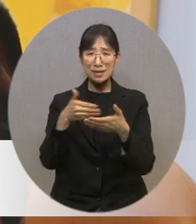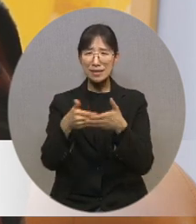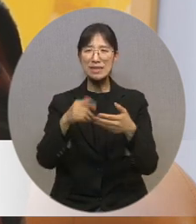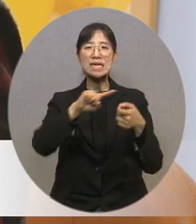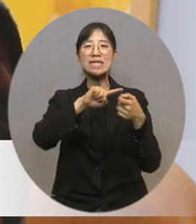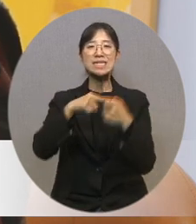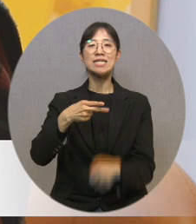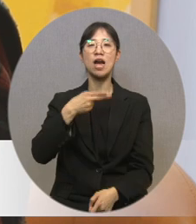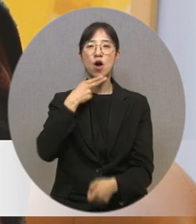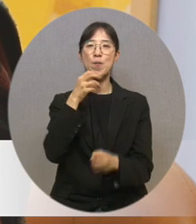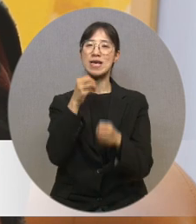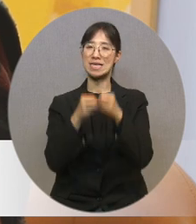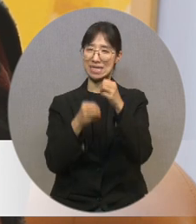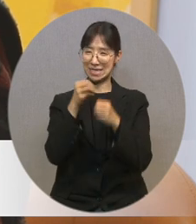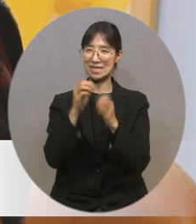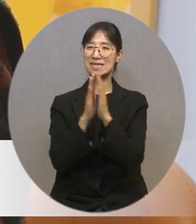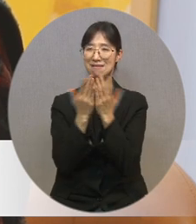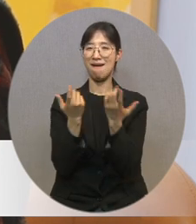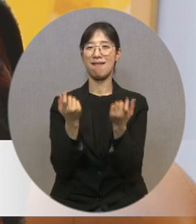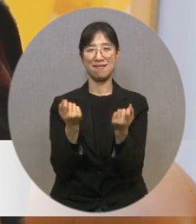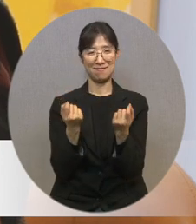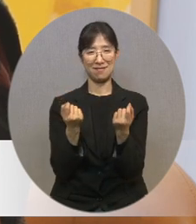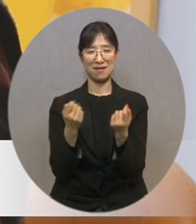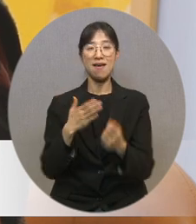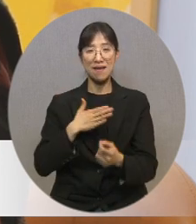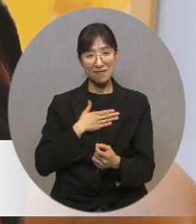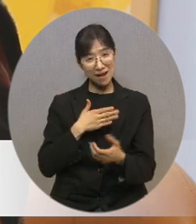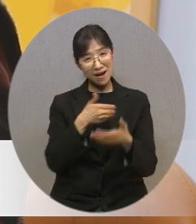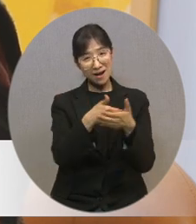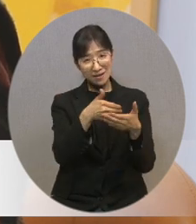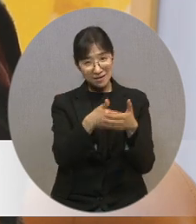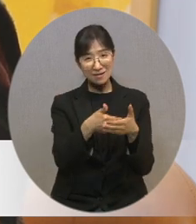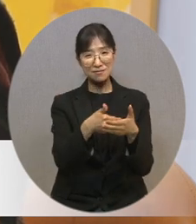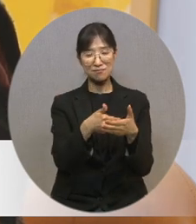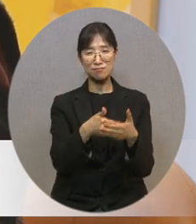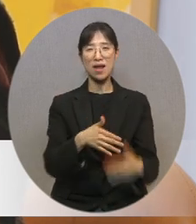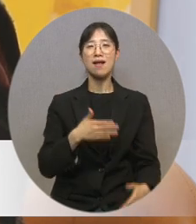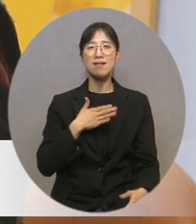글자가 없는 시집이라고 그랬잖아요. 그래서 제 작품은